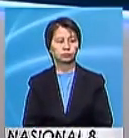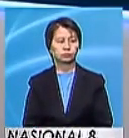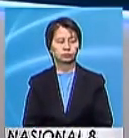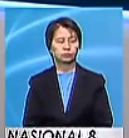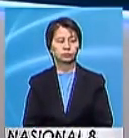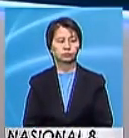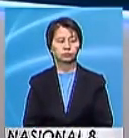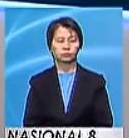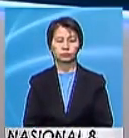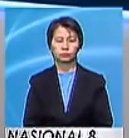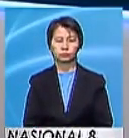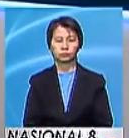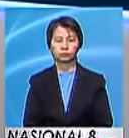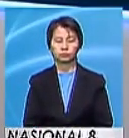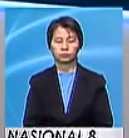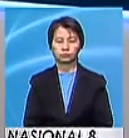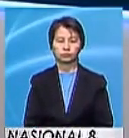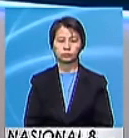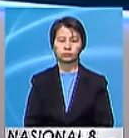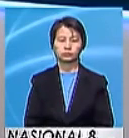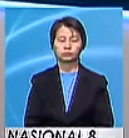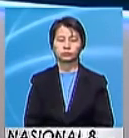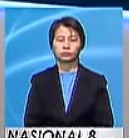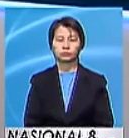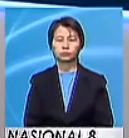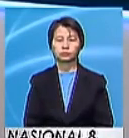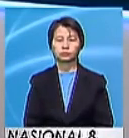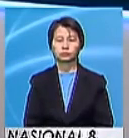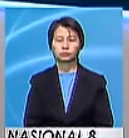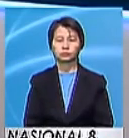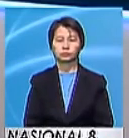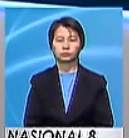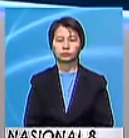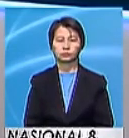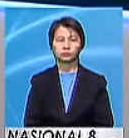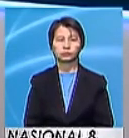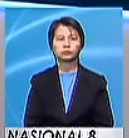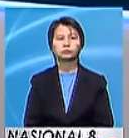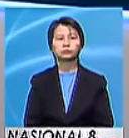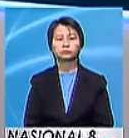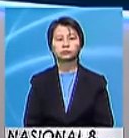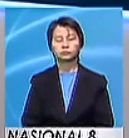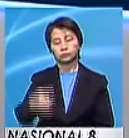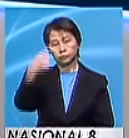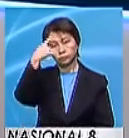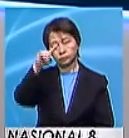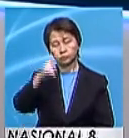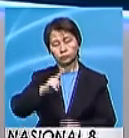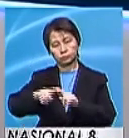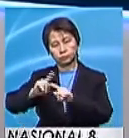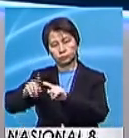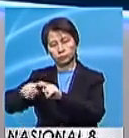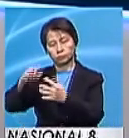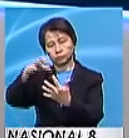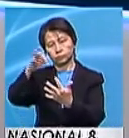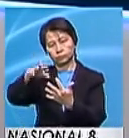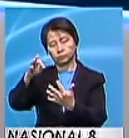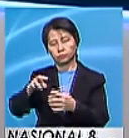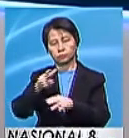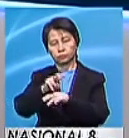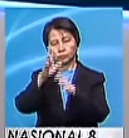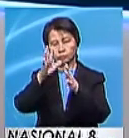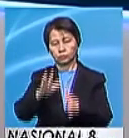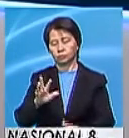Baik, terima kasih kita dengan perkembangan sukan itu tadi. Kita ke berita seterusnya. Bagi mempelbagaikan pilihan penonton